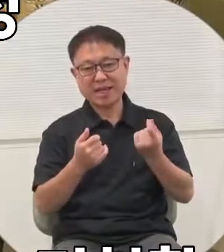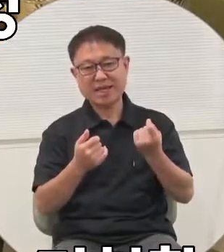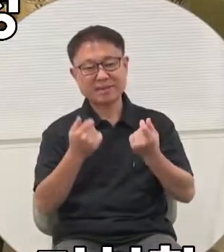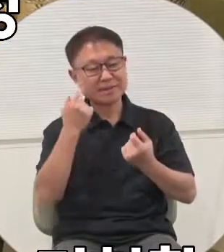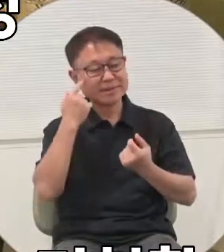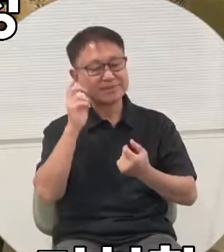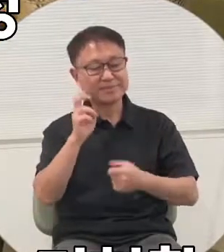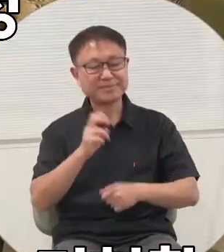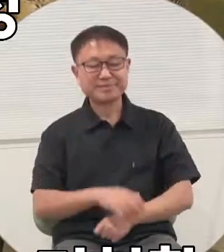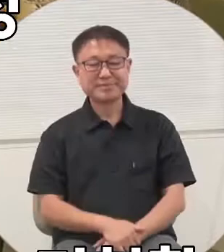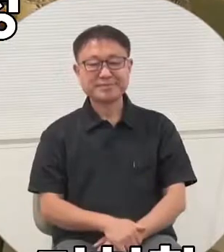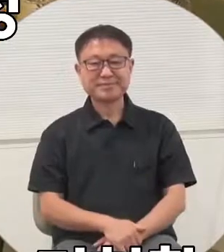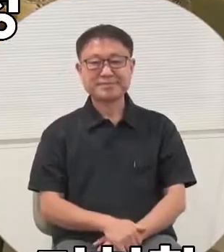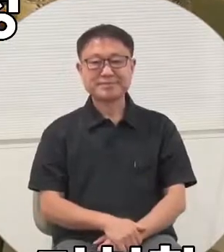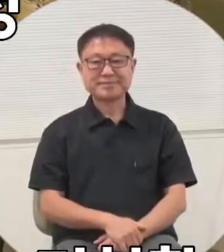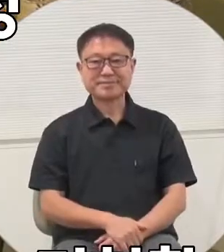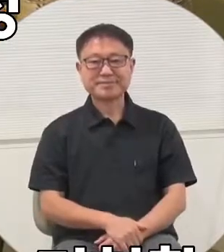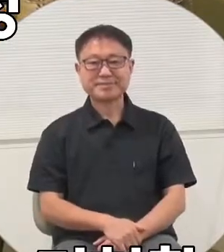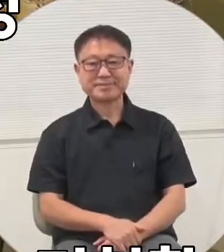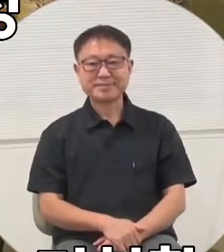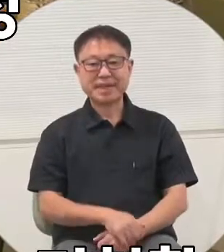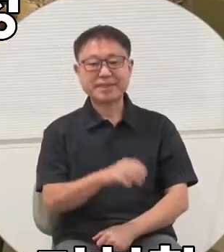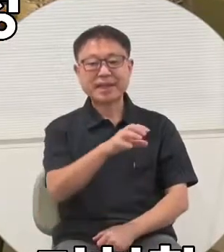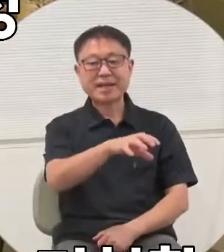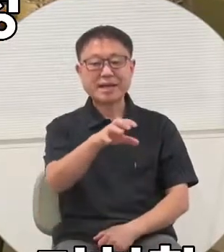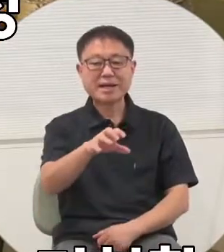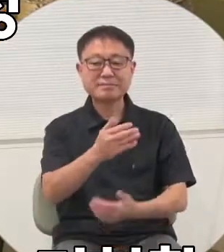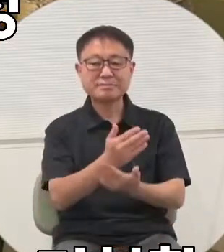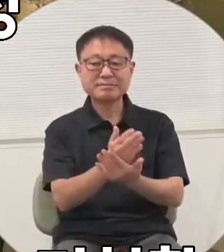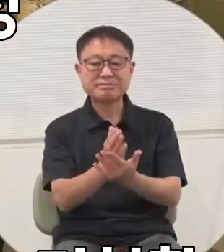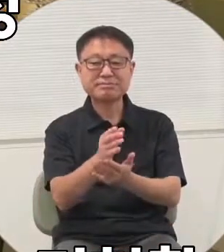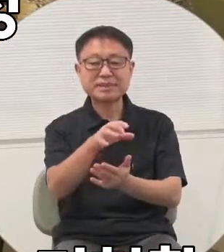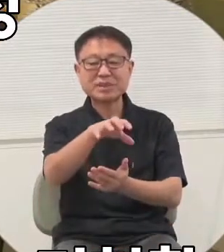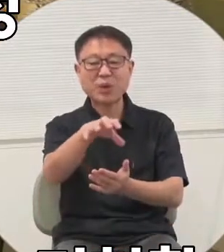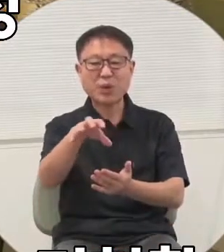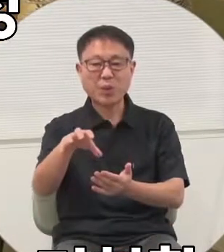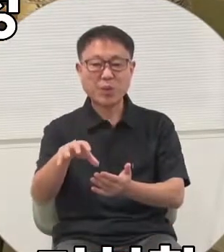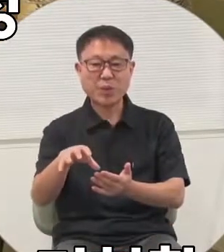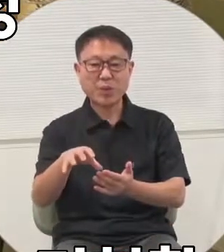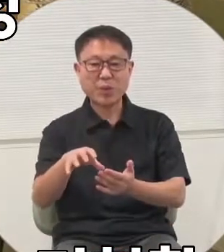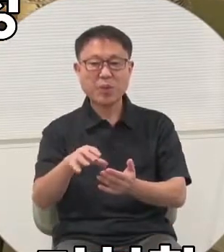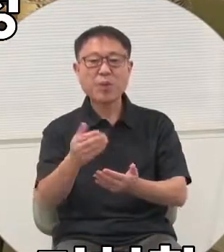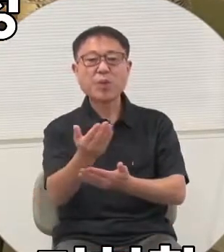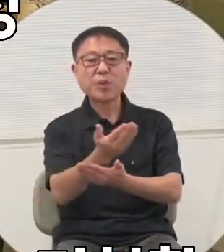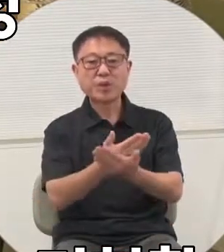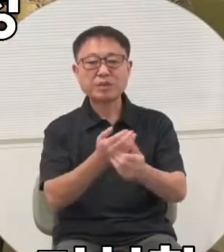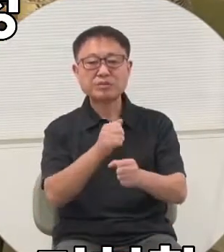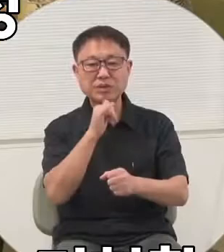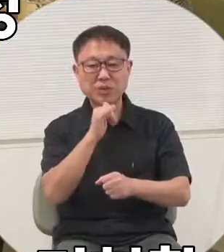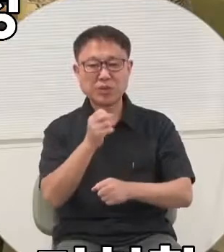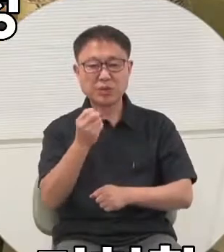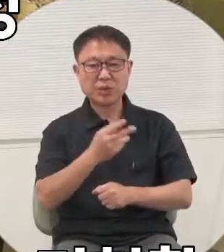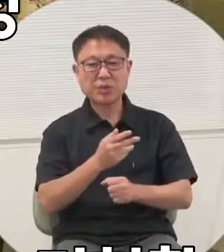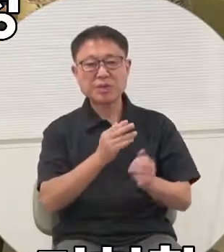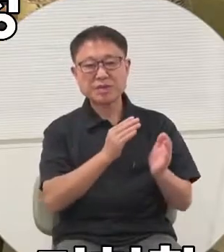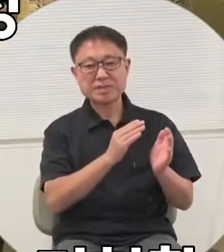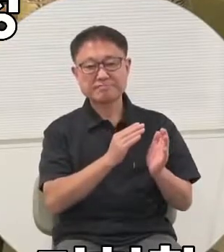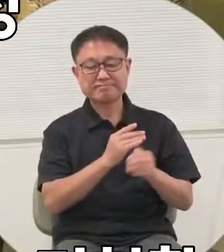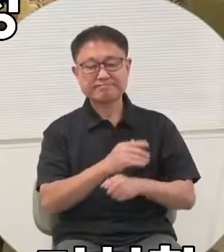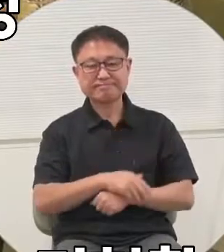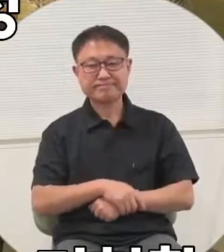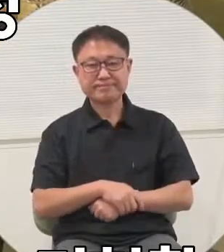합니다. 네, 되게 다양한 분야에서 사실은 마을 활동을 정의하고 있고 또 정의할 수 있을 것